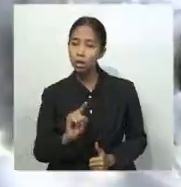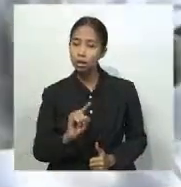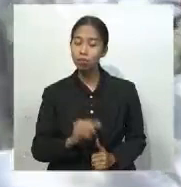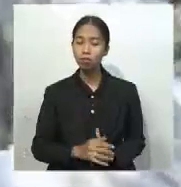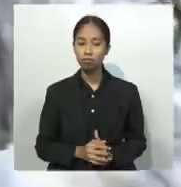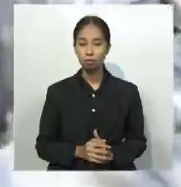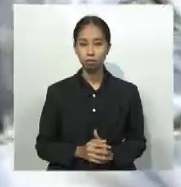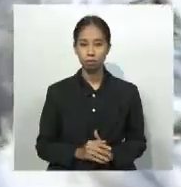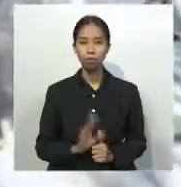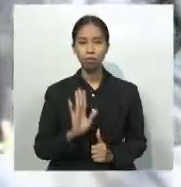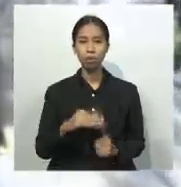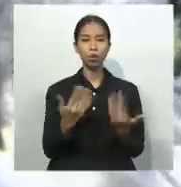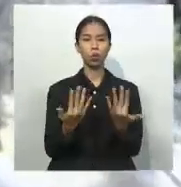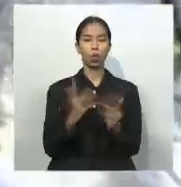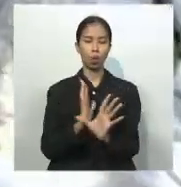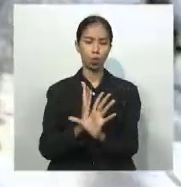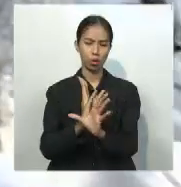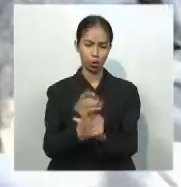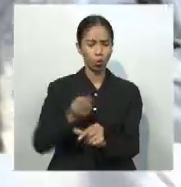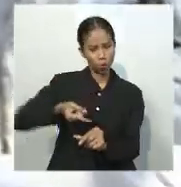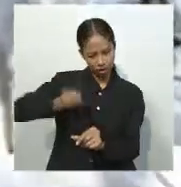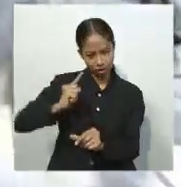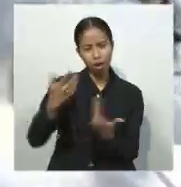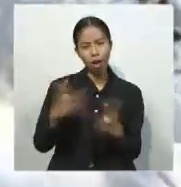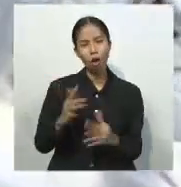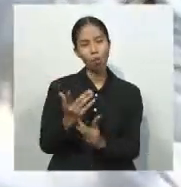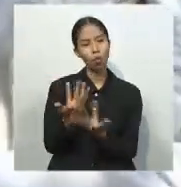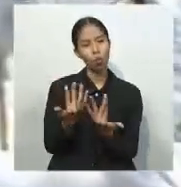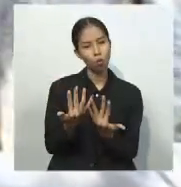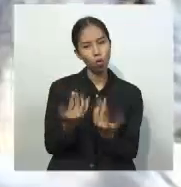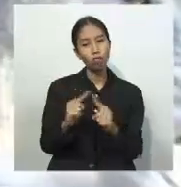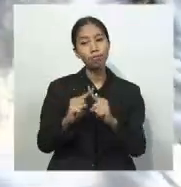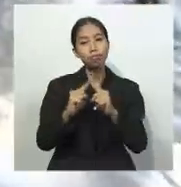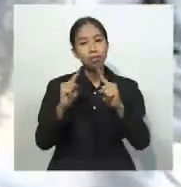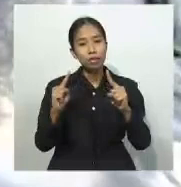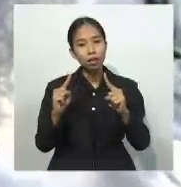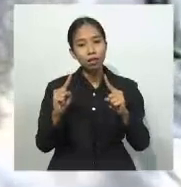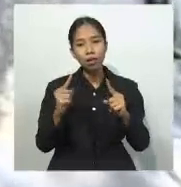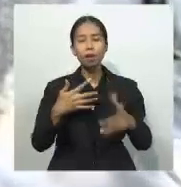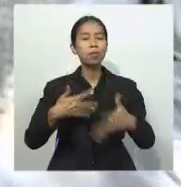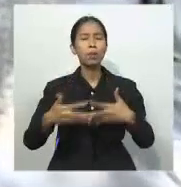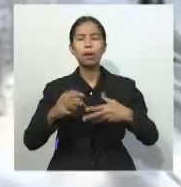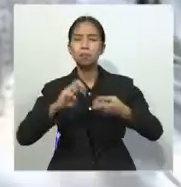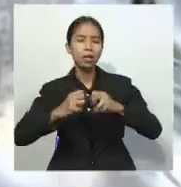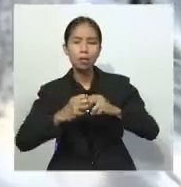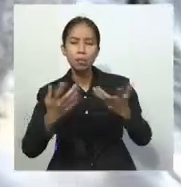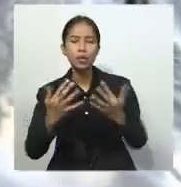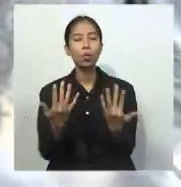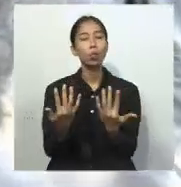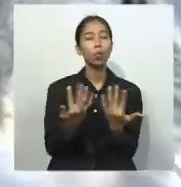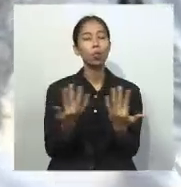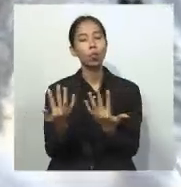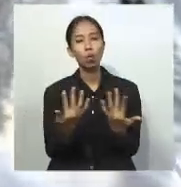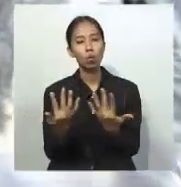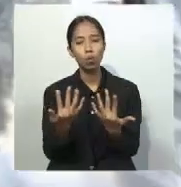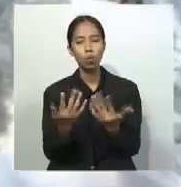ก็เนี่ยก็ลองรอมาคิวมานานแล้วล่ะแต่ว่าก็ต้องคือว่าไม่มีอุปสรรคก็ต้องรอไปเรื่อย